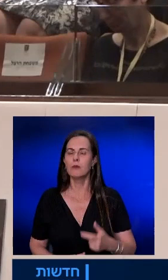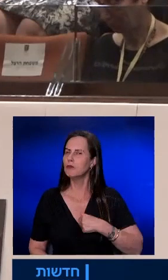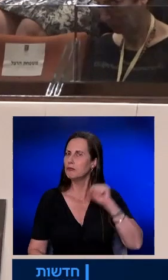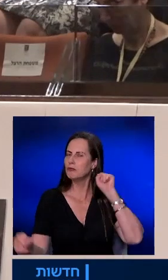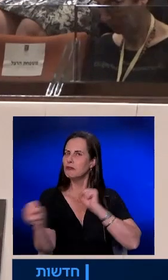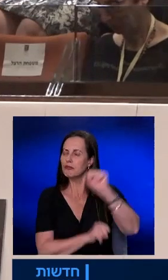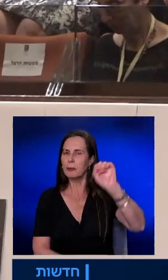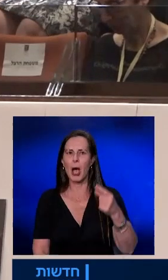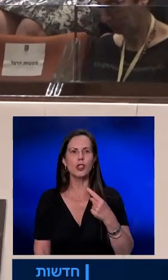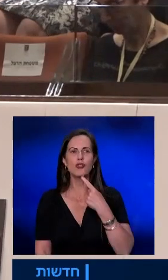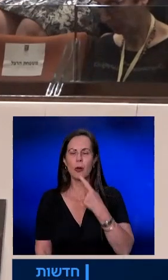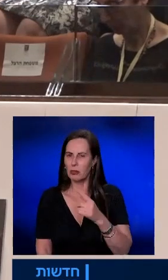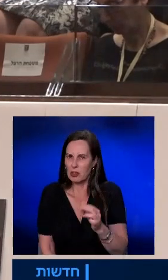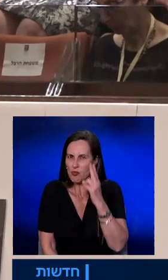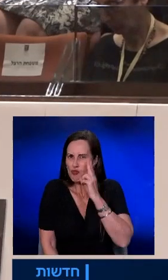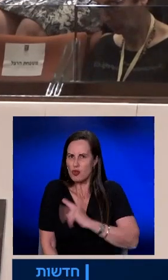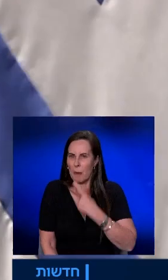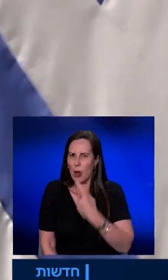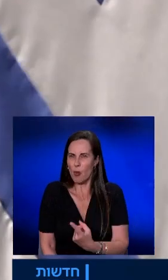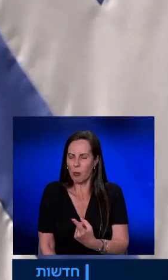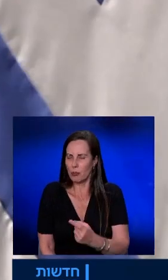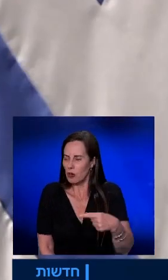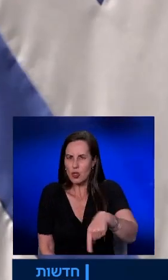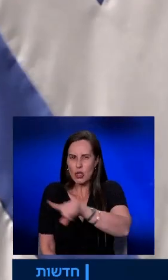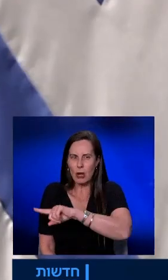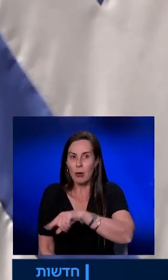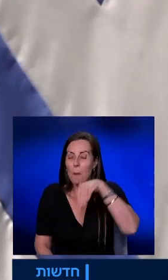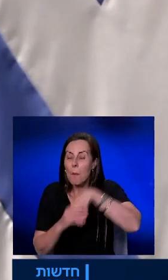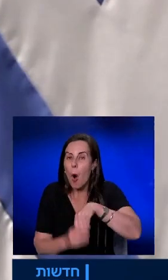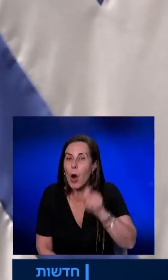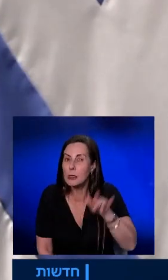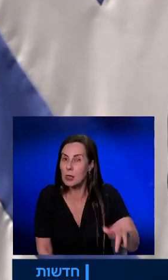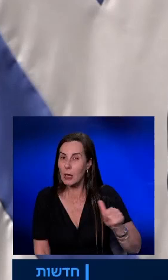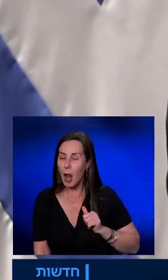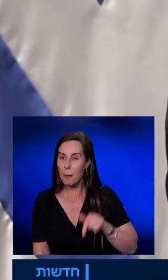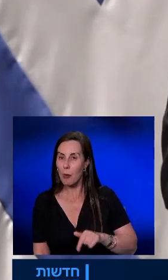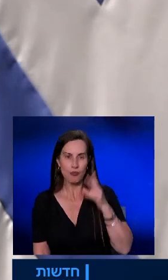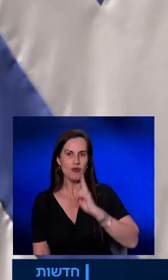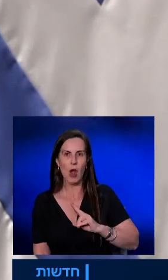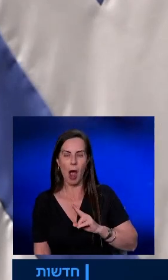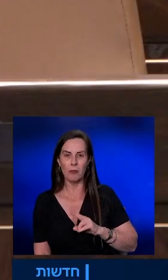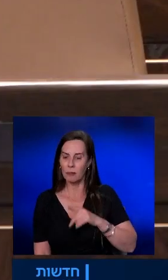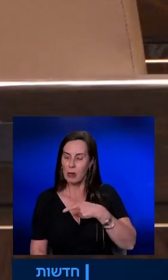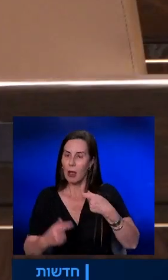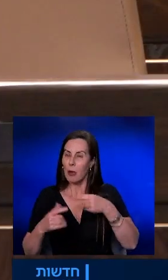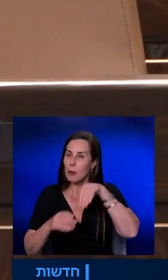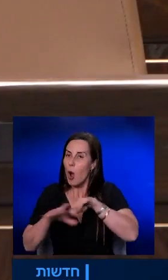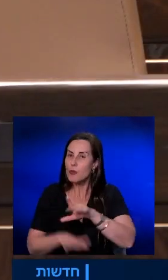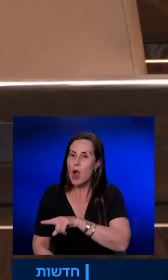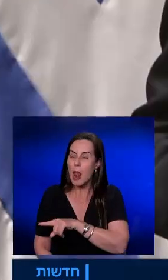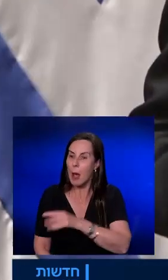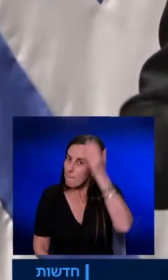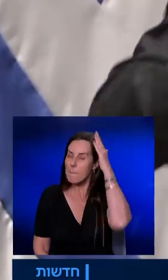נגד ההתבטאויות המבישות שנשמעות מבית נגד חיילינו, מצד חברי הקואליציה של